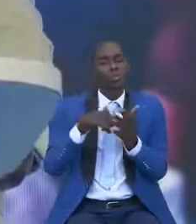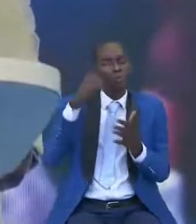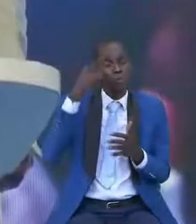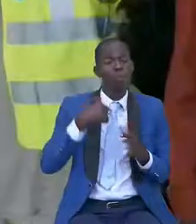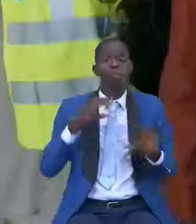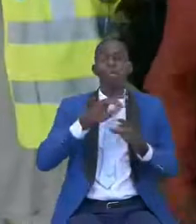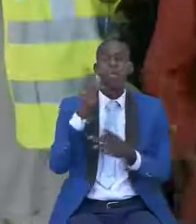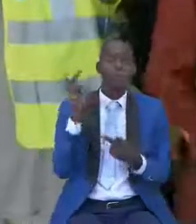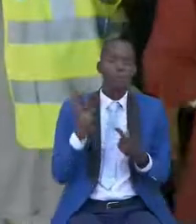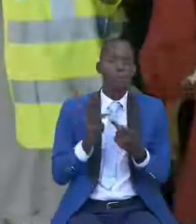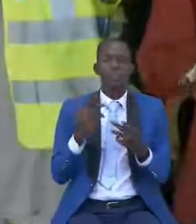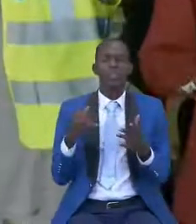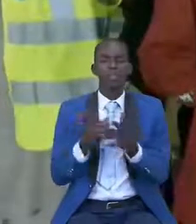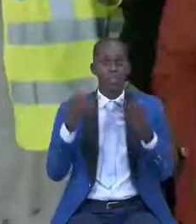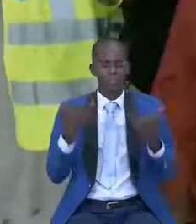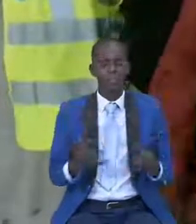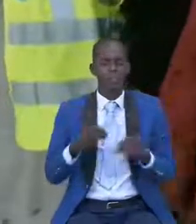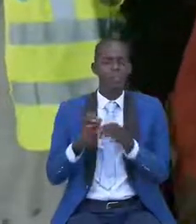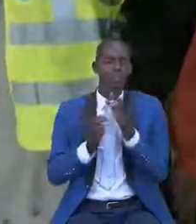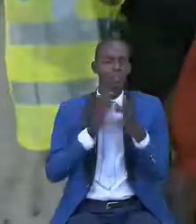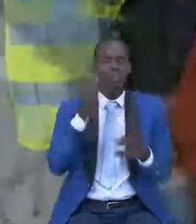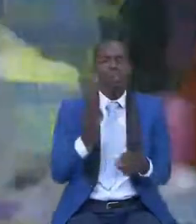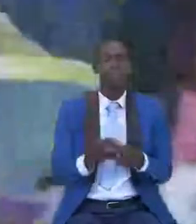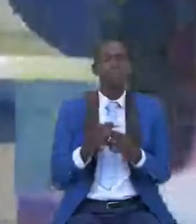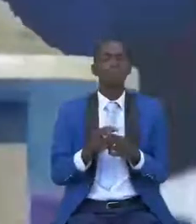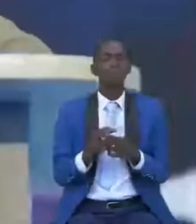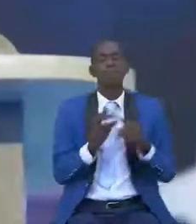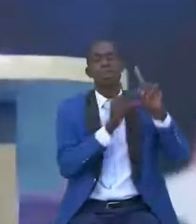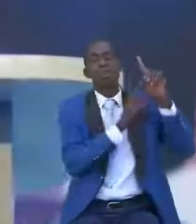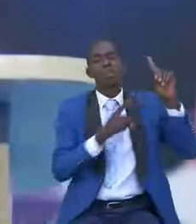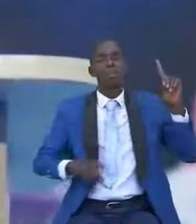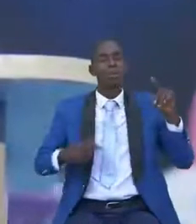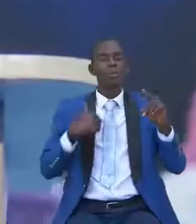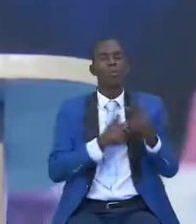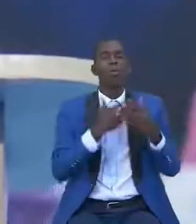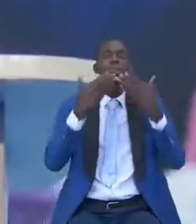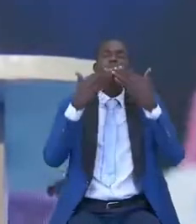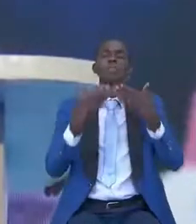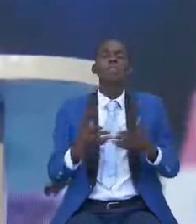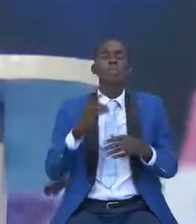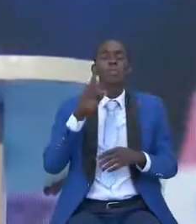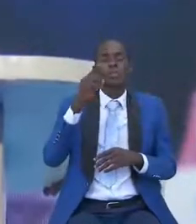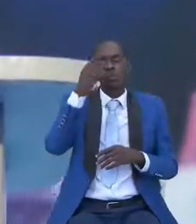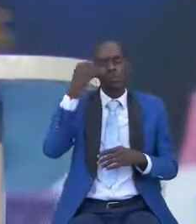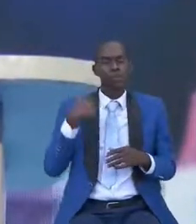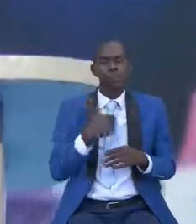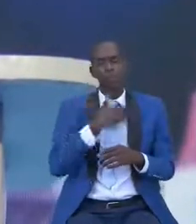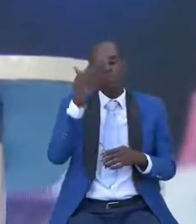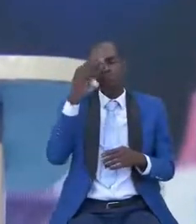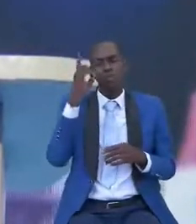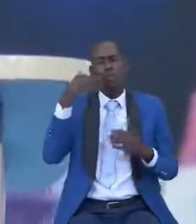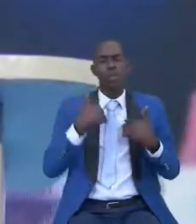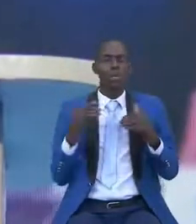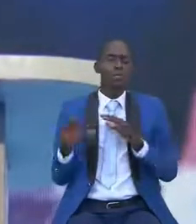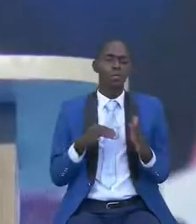ceci pour moi, fais ceci pour moi, confirme-le au nom de Jésus. Seigneur, nous te remercions parce que